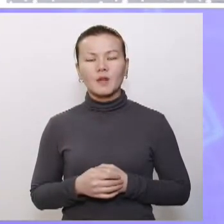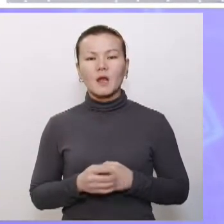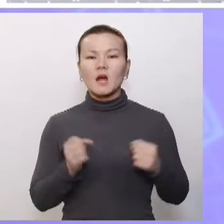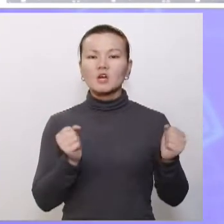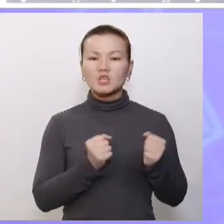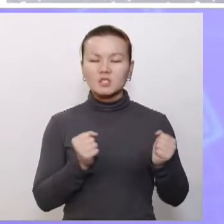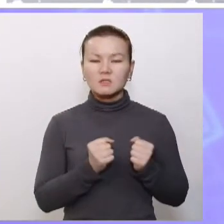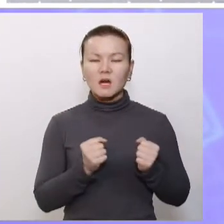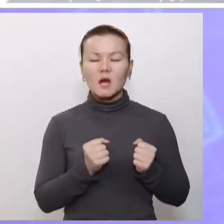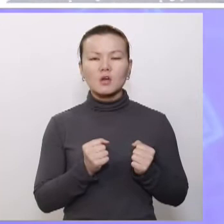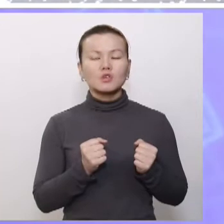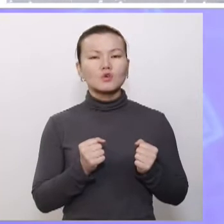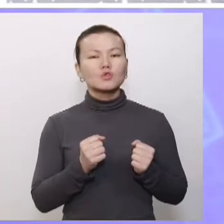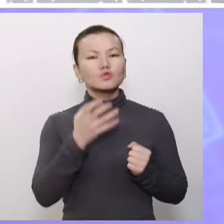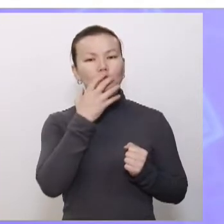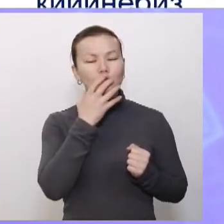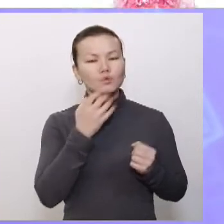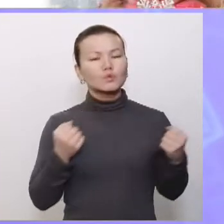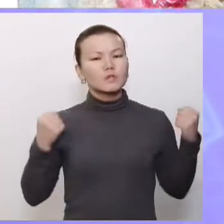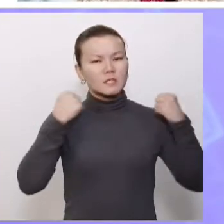Кышында жылуу кийинебиз.